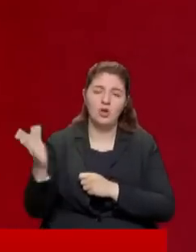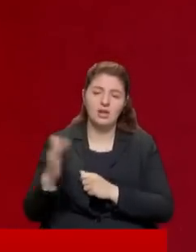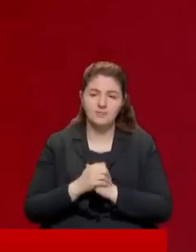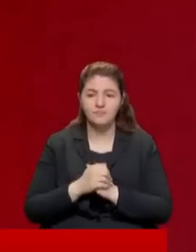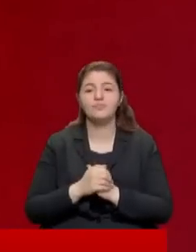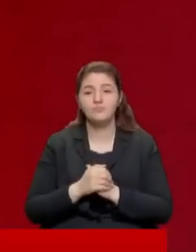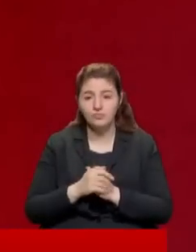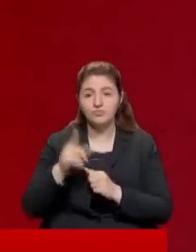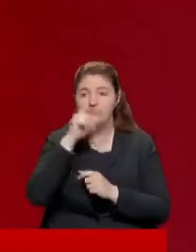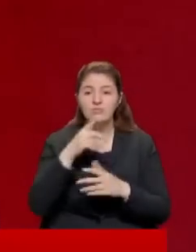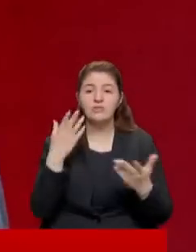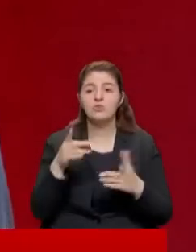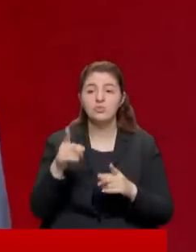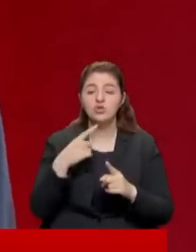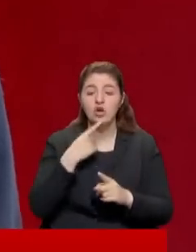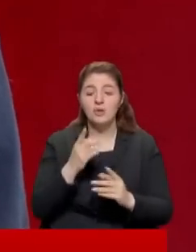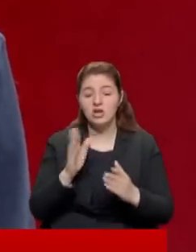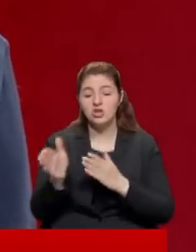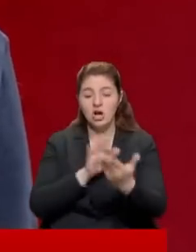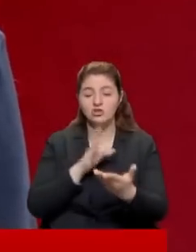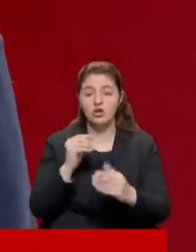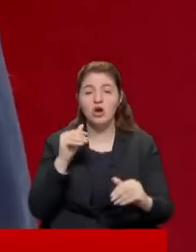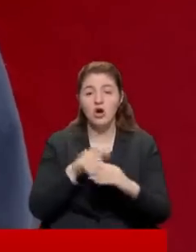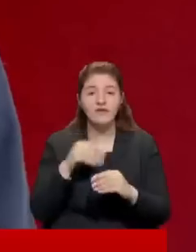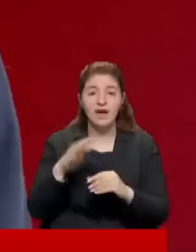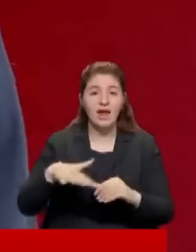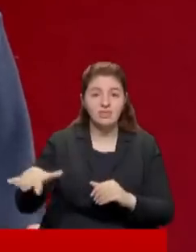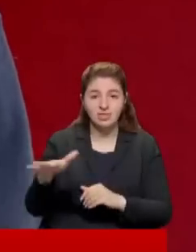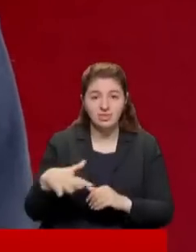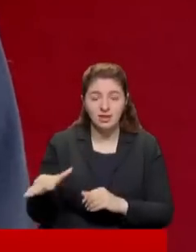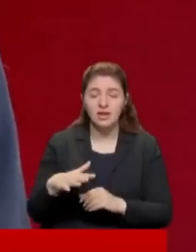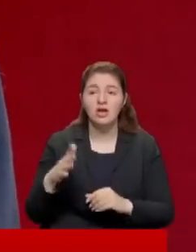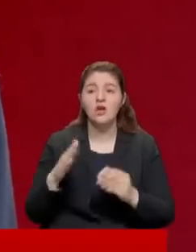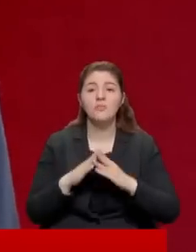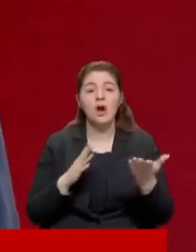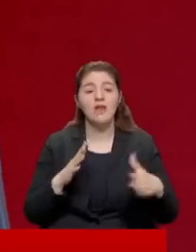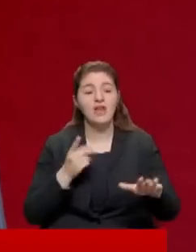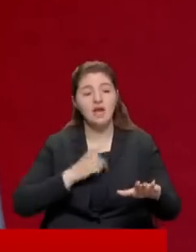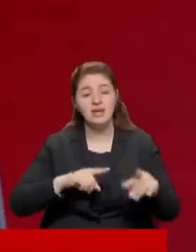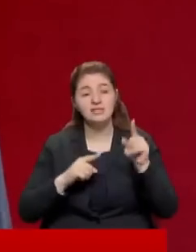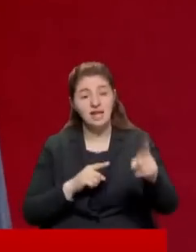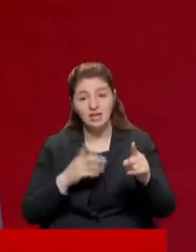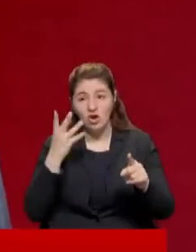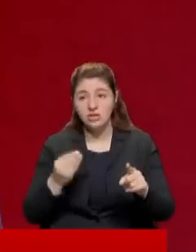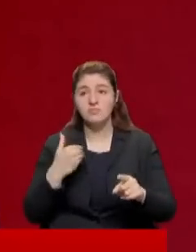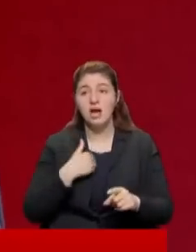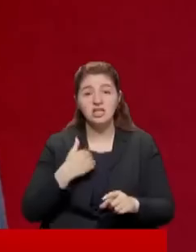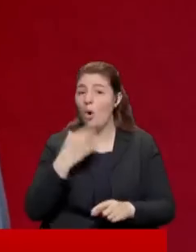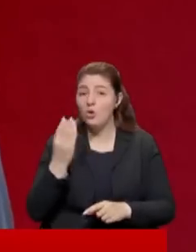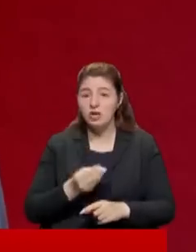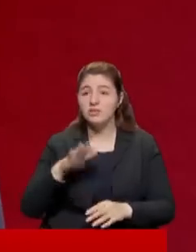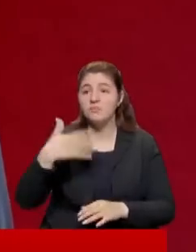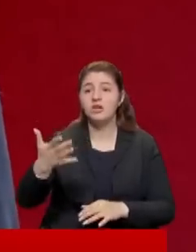öyle. O nedenle zaten bu söylemin karşılığı olan seçmen, muhalefetin adayı sen de olsaydın, ben de